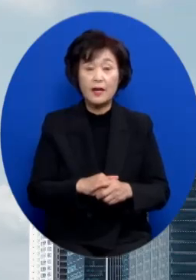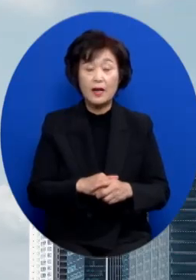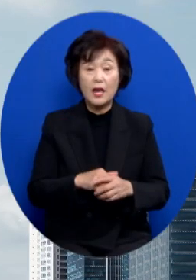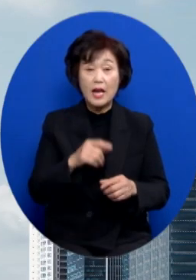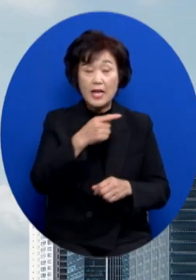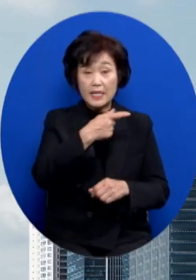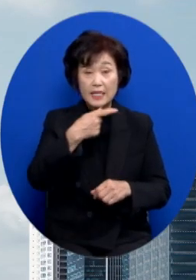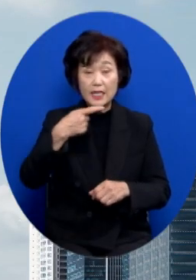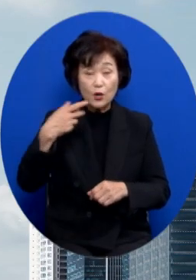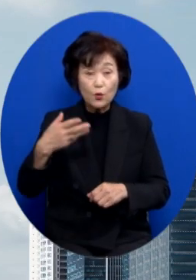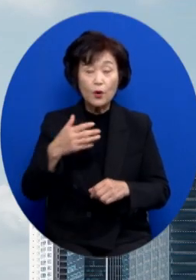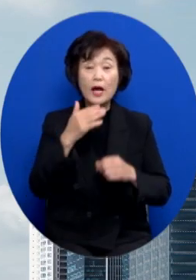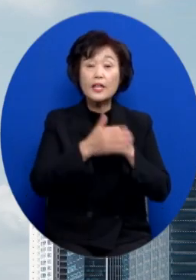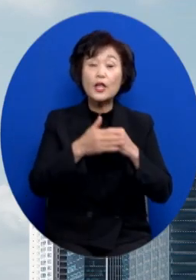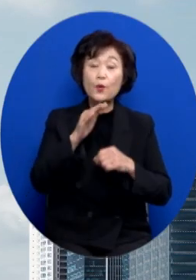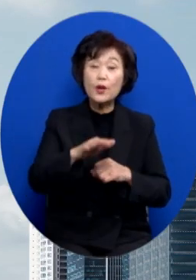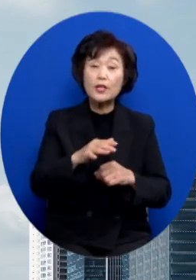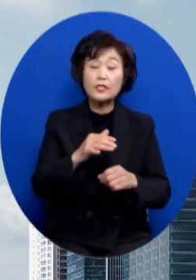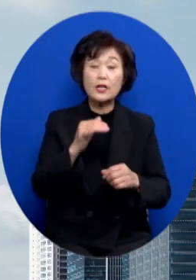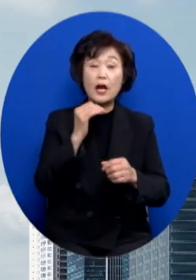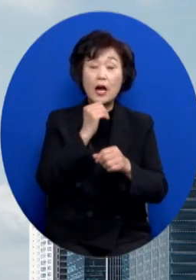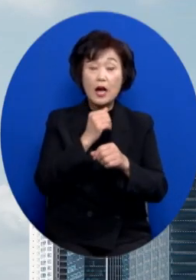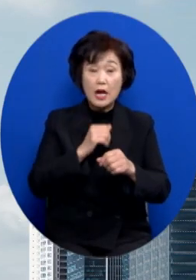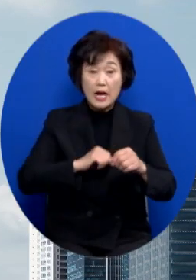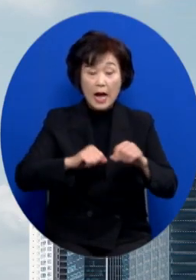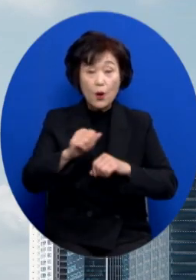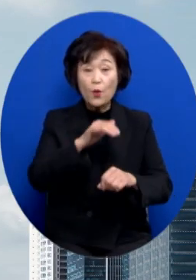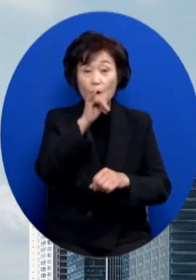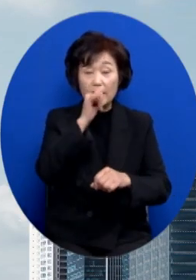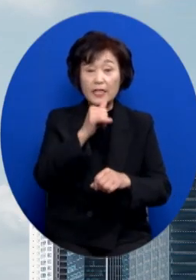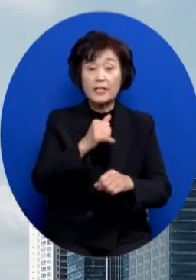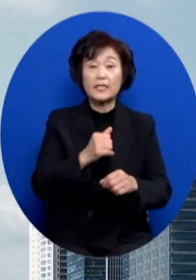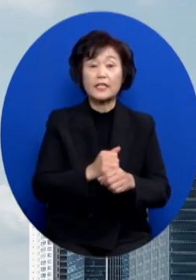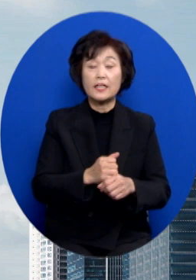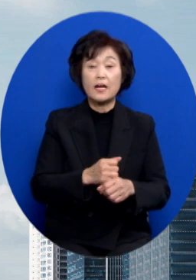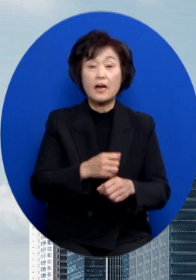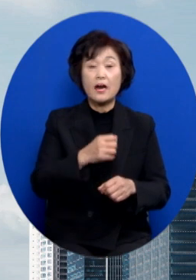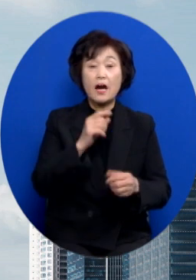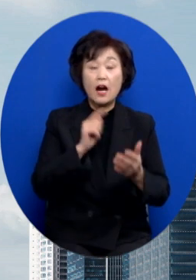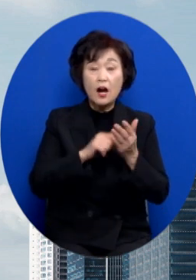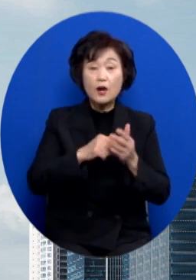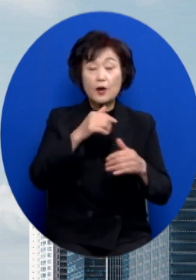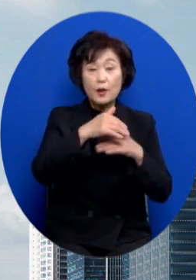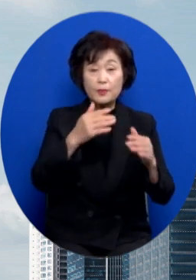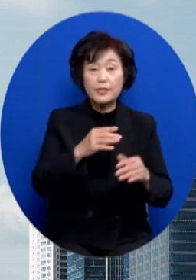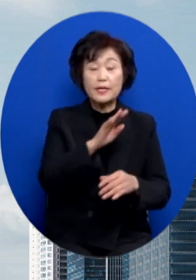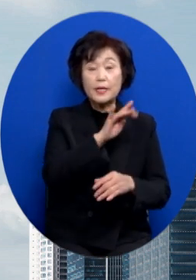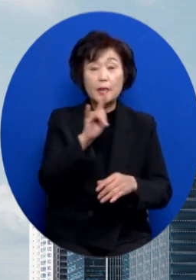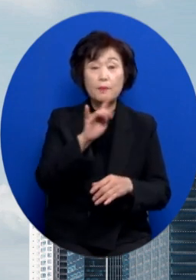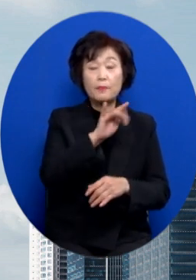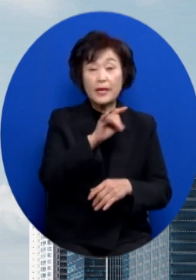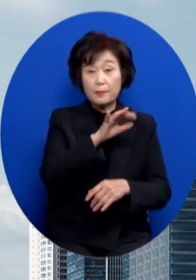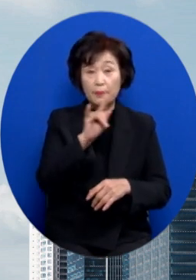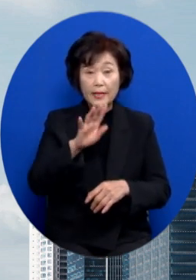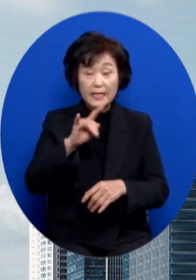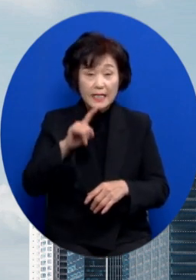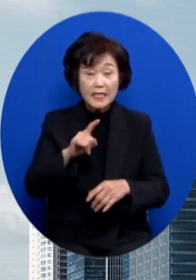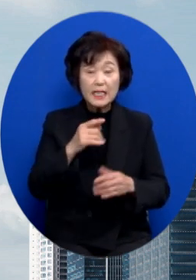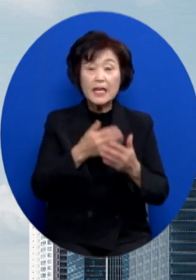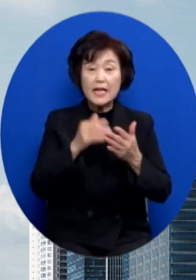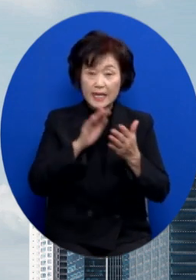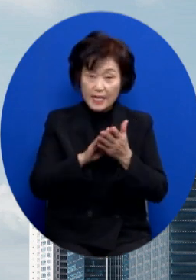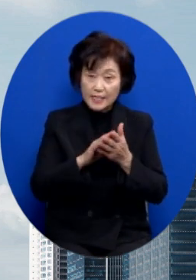소방청이 대구에서 진행하고 있는 응급환자 이송 지연, 이른바 응급실 뺑뺑이 개선 대책이 효과를 보이고